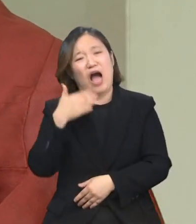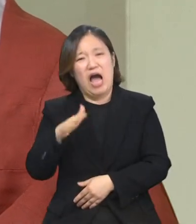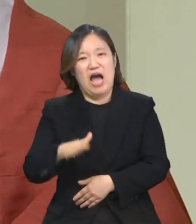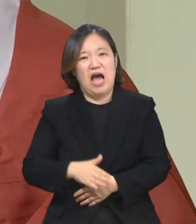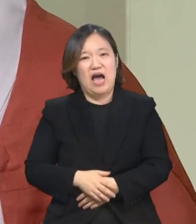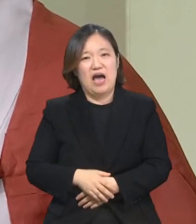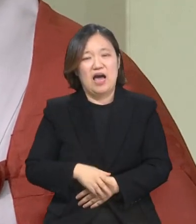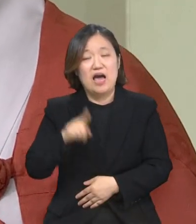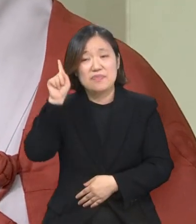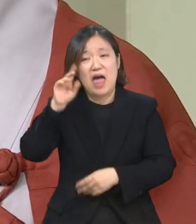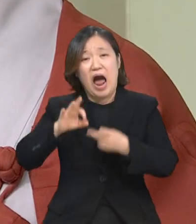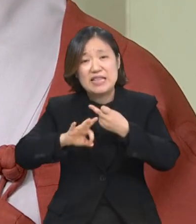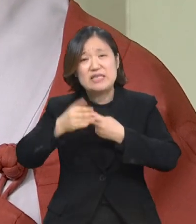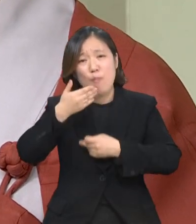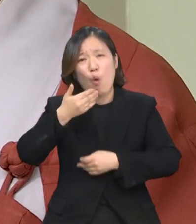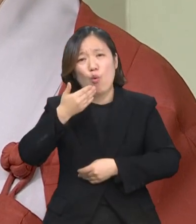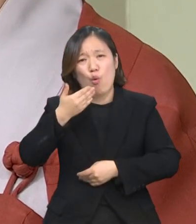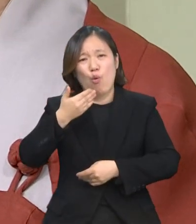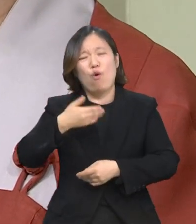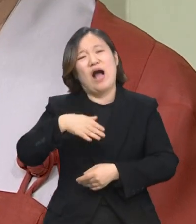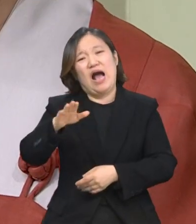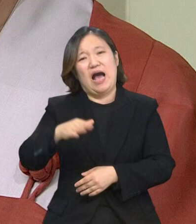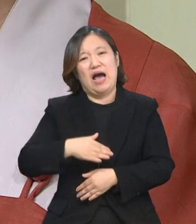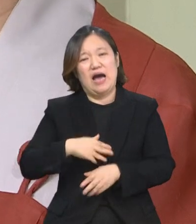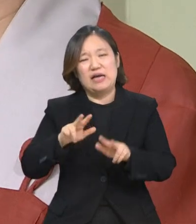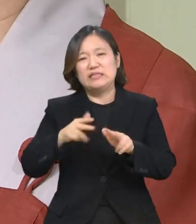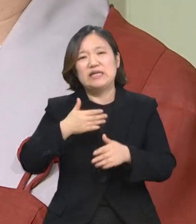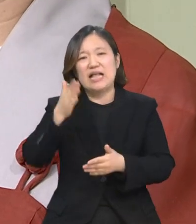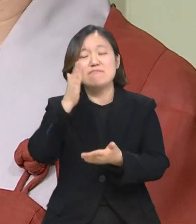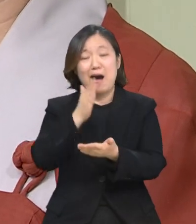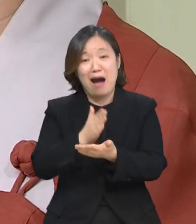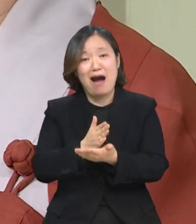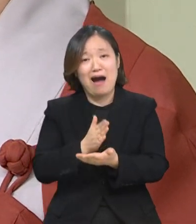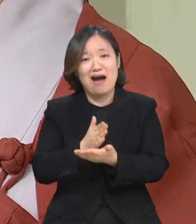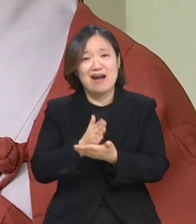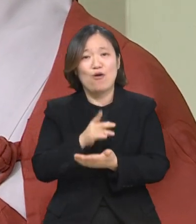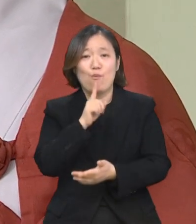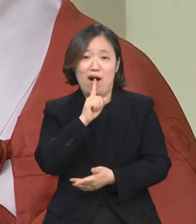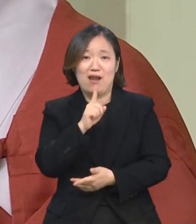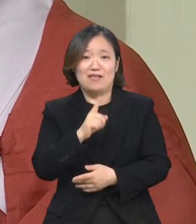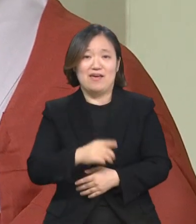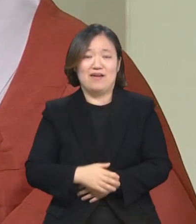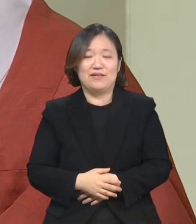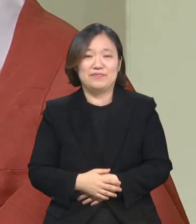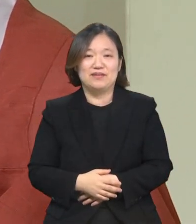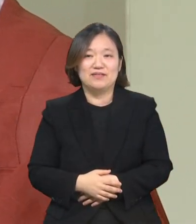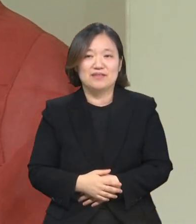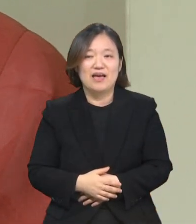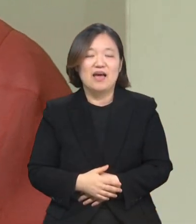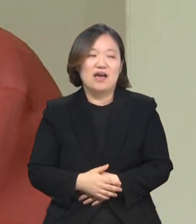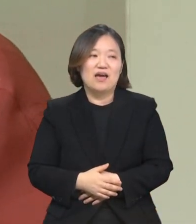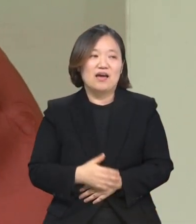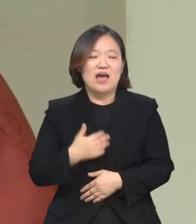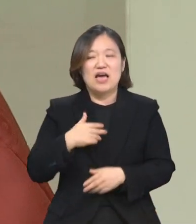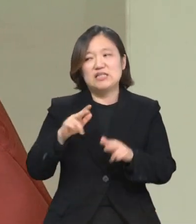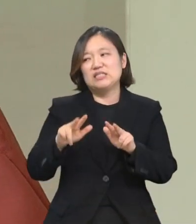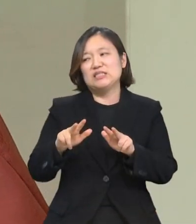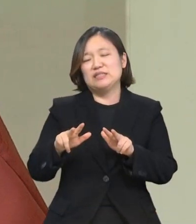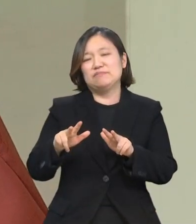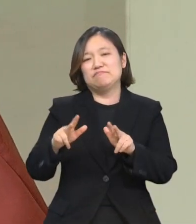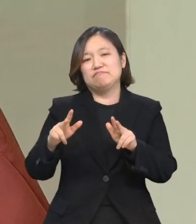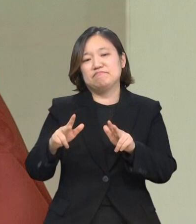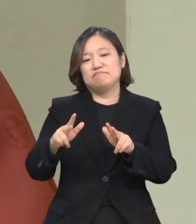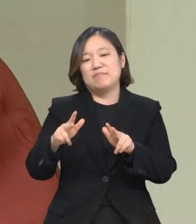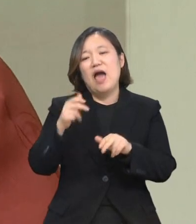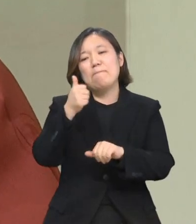하고 내일 아침 먹고 가라 아침에 가라 하고 간곡하게 붙드셔 가지고 지금 아니면 이제 또